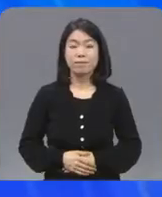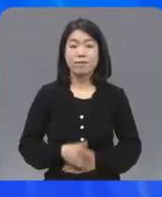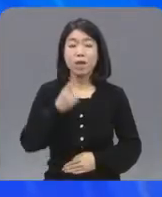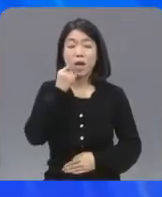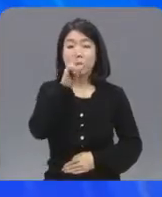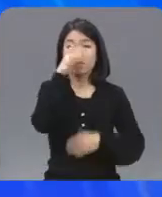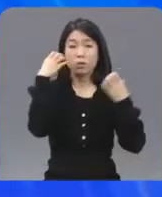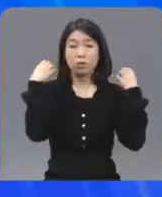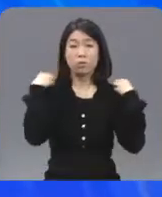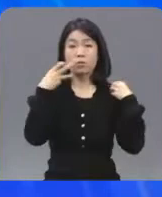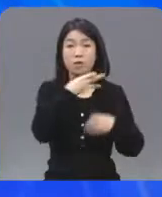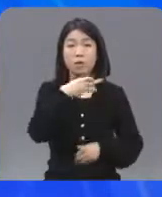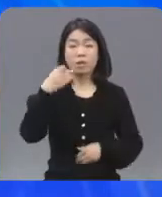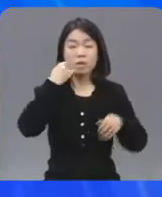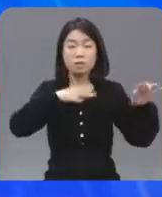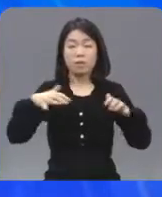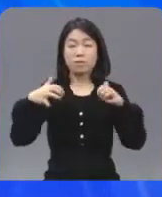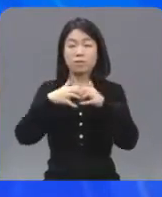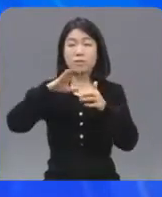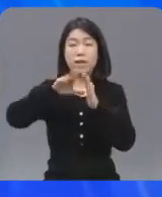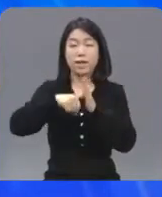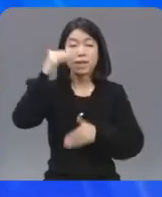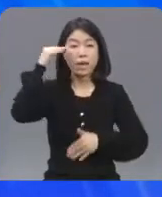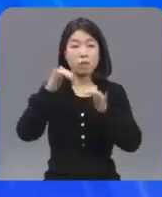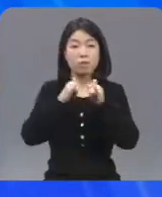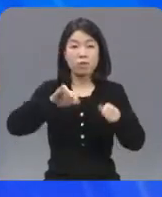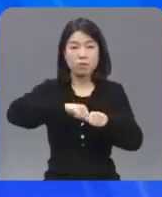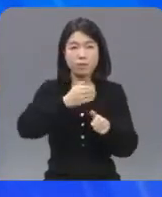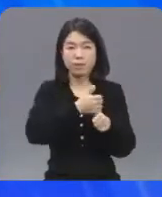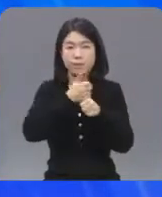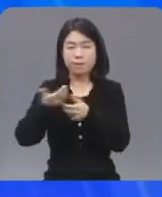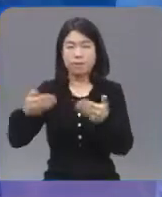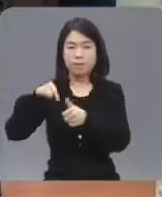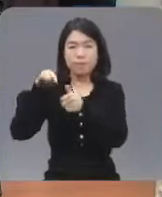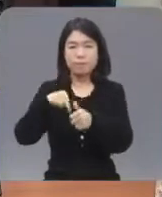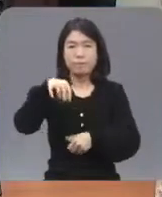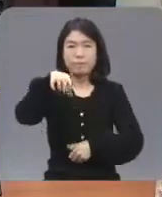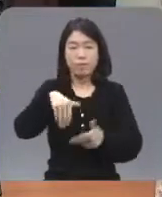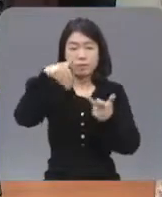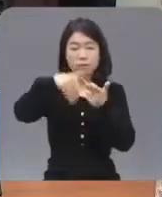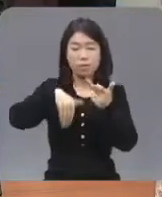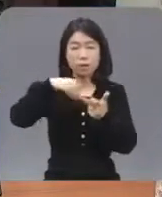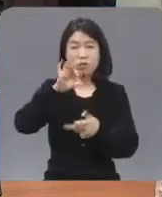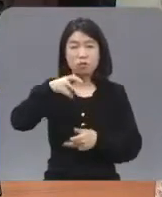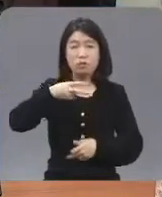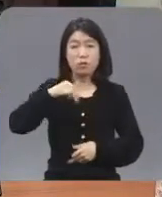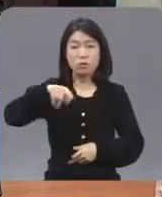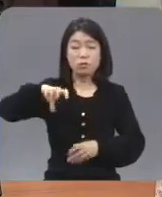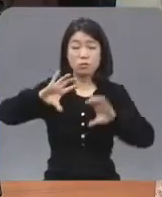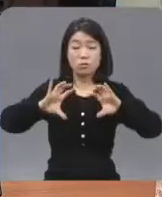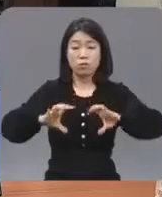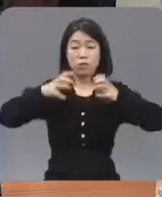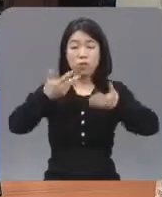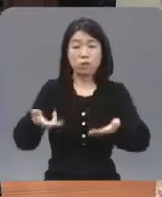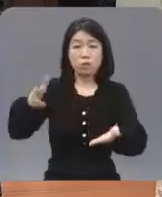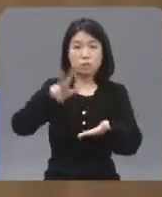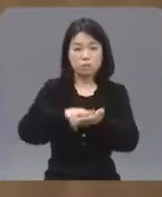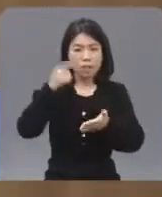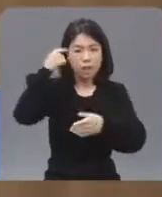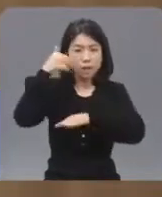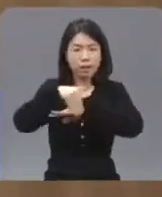일본 정부가 태평양 전쟁 당시 조선인의 강제 노역 현장이었던 사도광산을 유네스코 세계유산으로 등재하려는 시도와